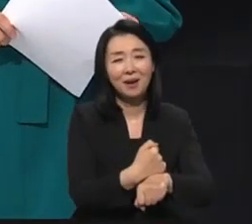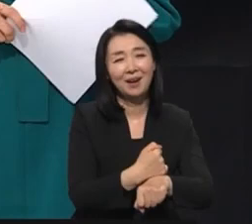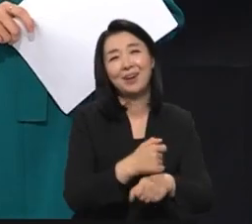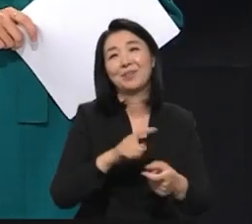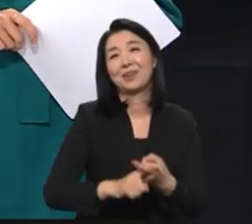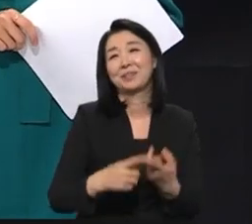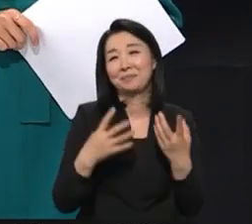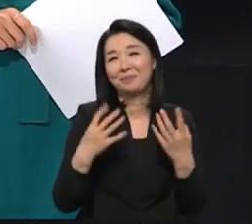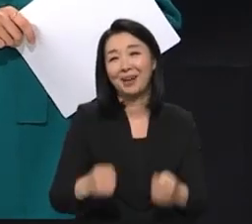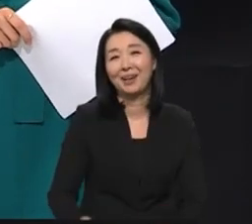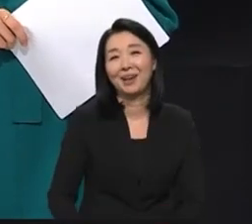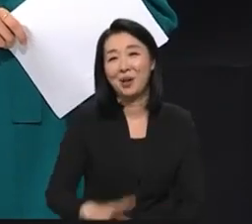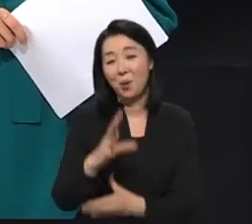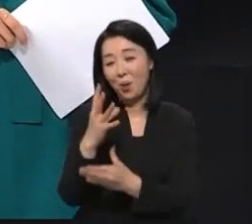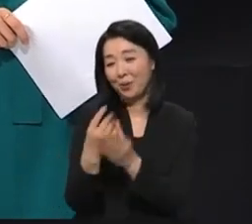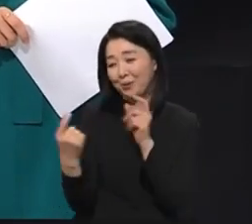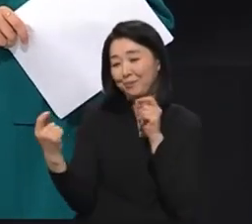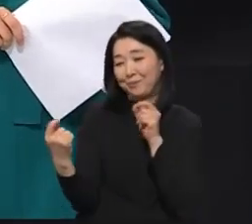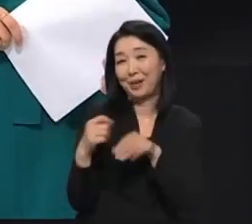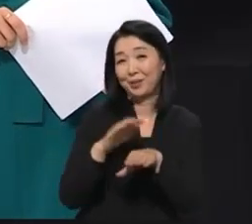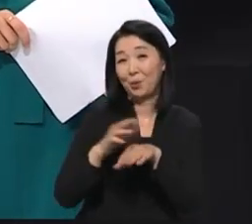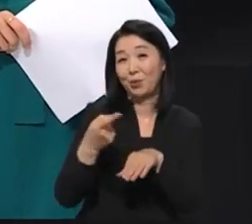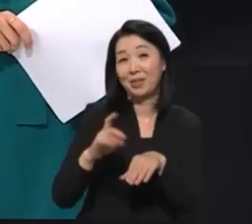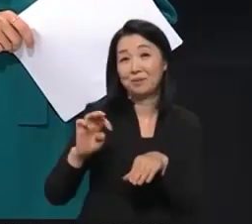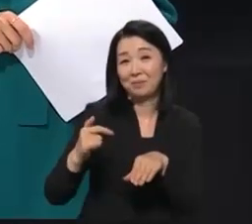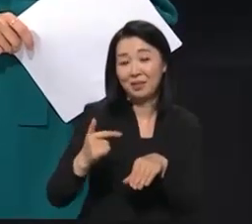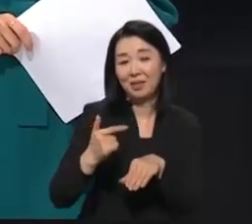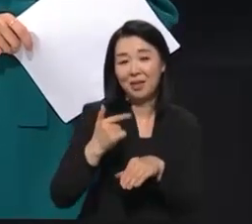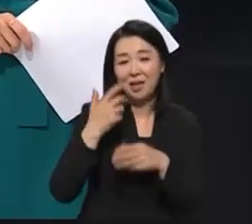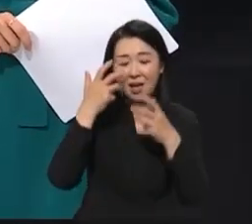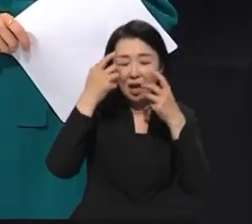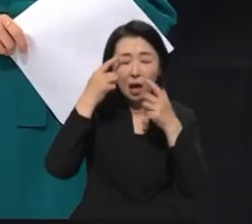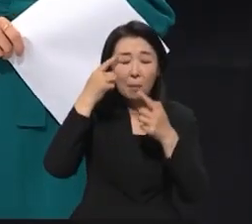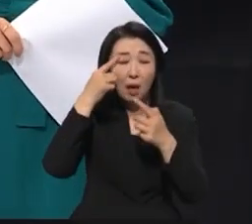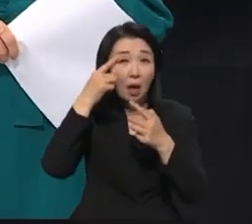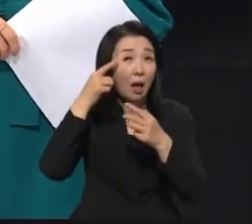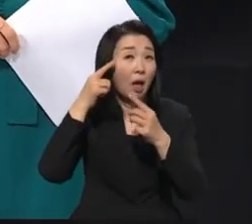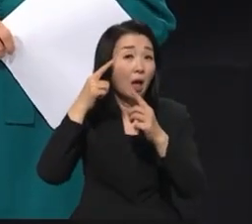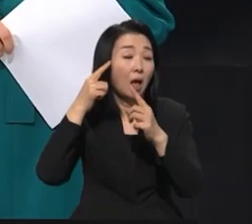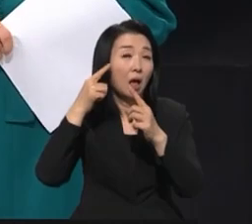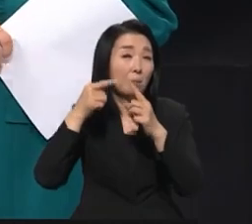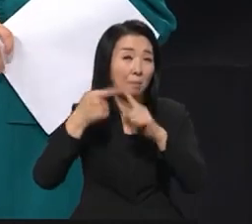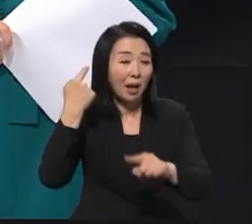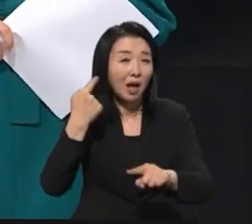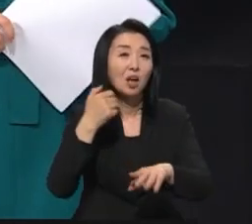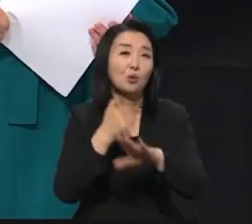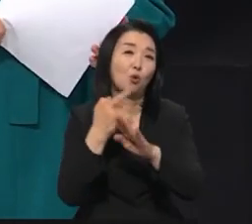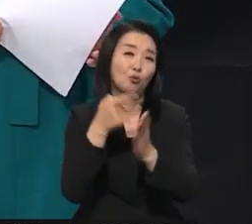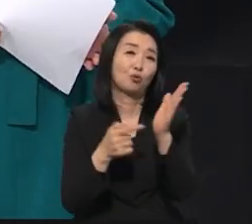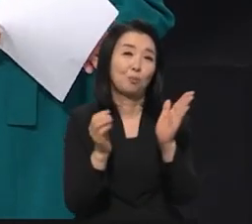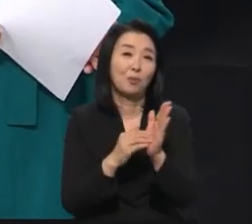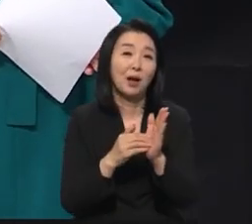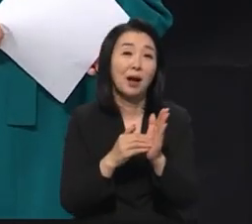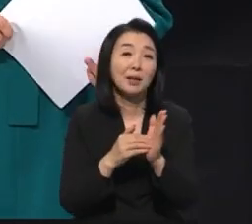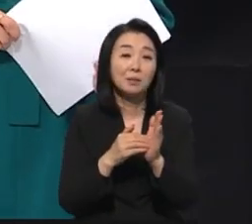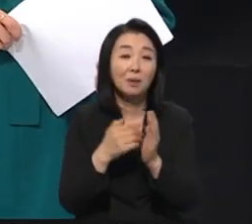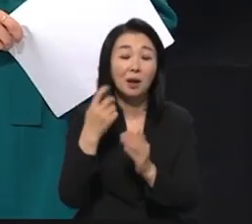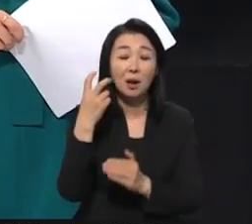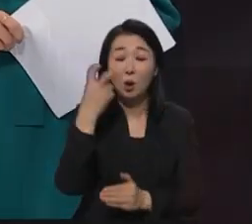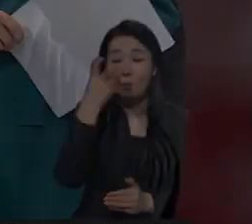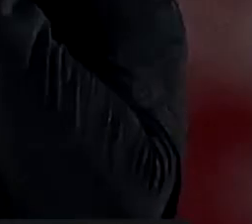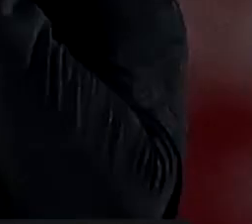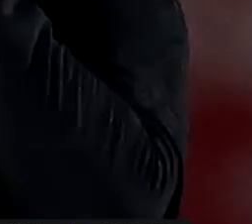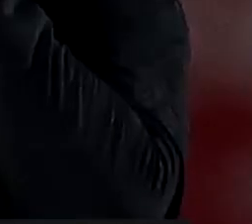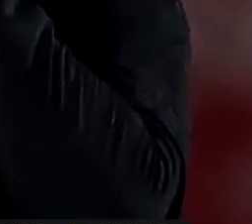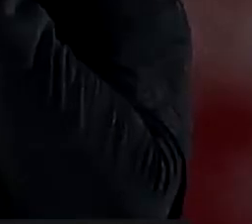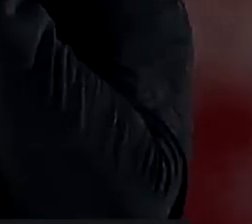여부였는데요 월드컵을 앞두고 손흥민 선수는 안면 골절 부상으로 수술을 받았죠 하지만 안면보호 마스크를 쓰고